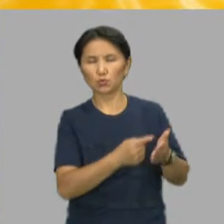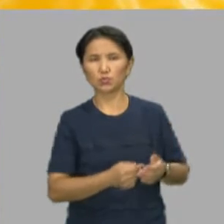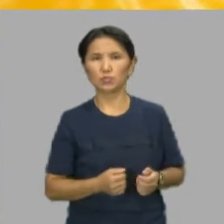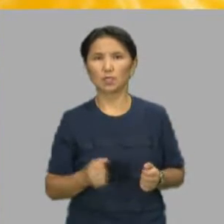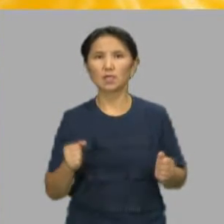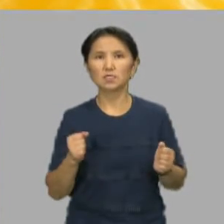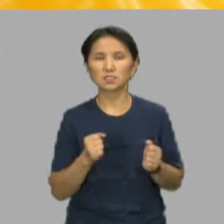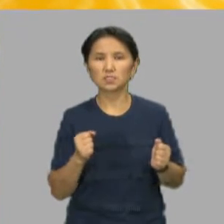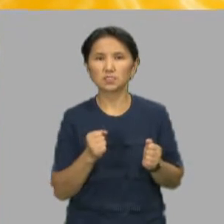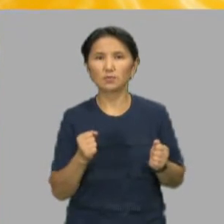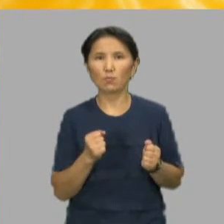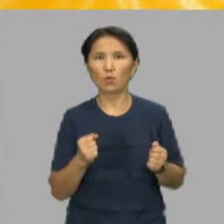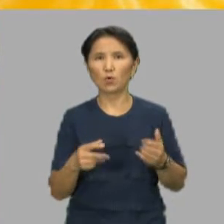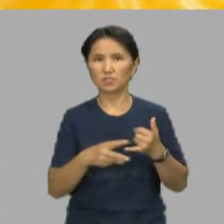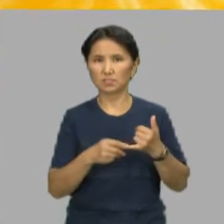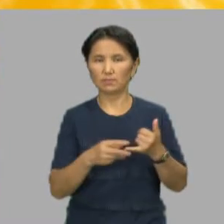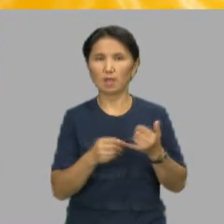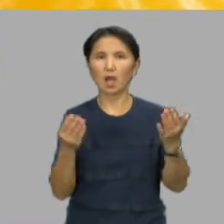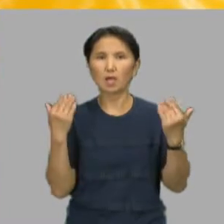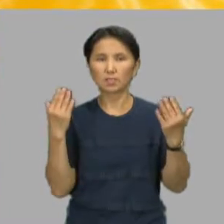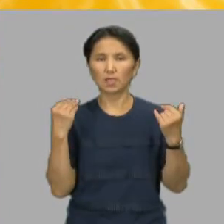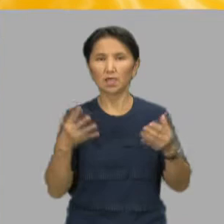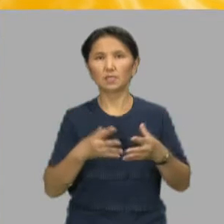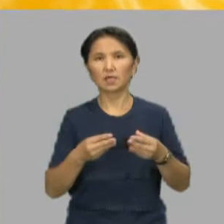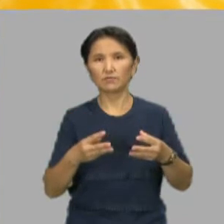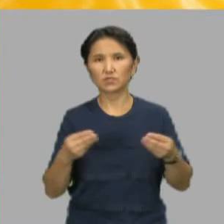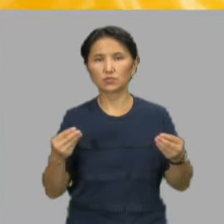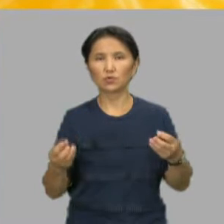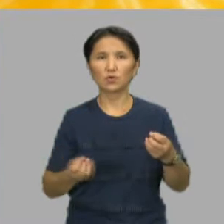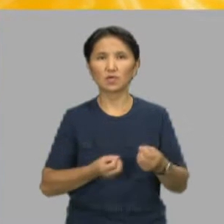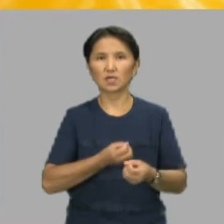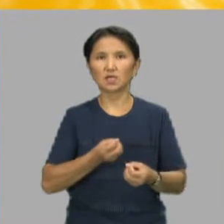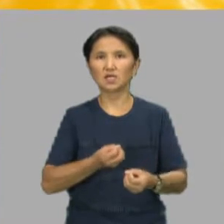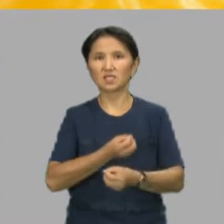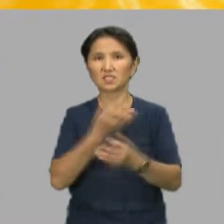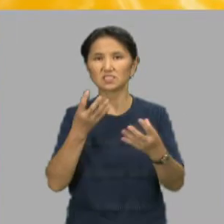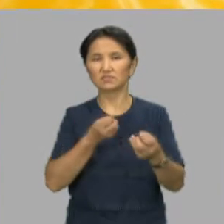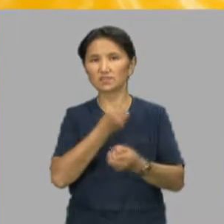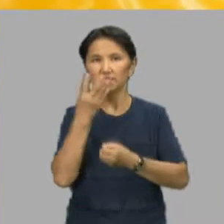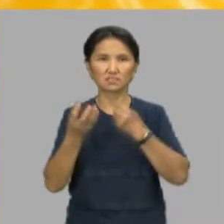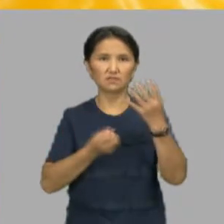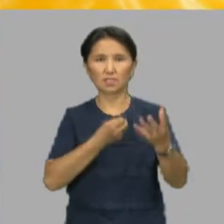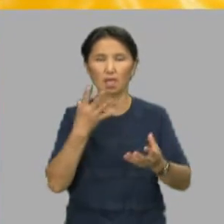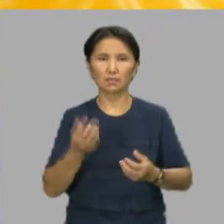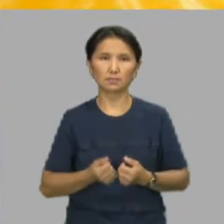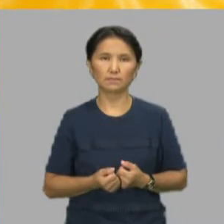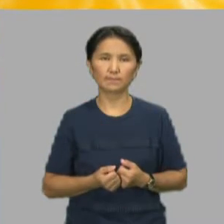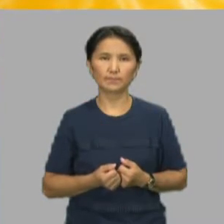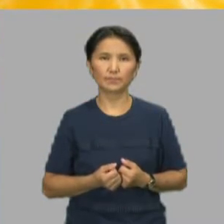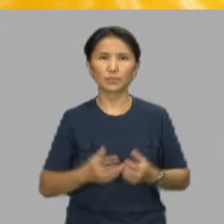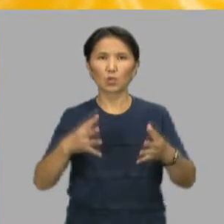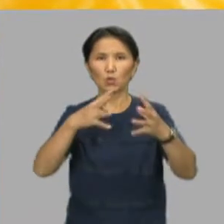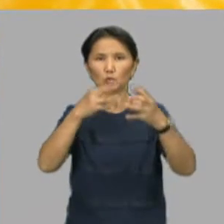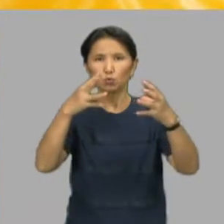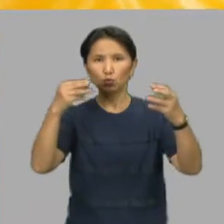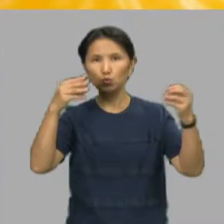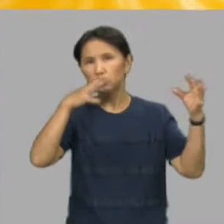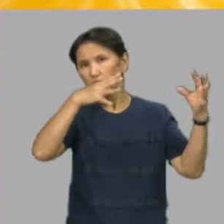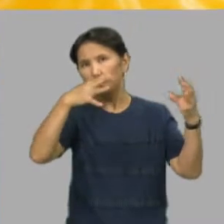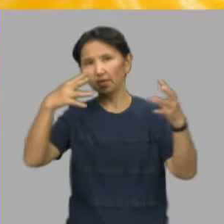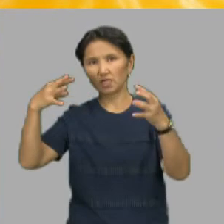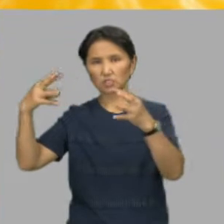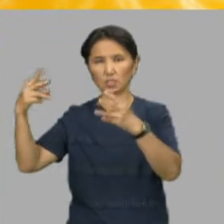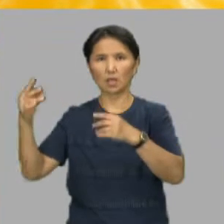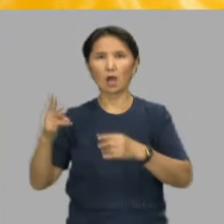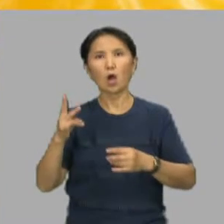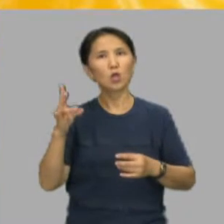Зимой земля отдыхает, а весной расцветает. Туча прошла,